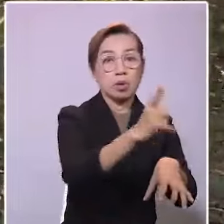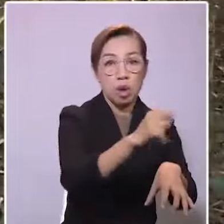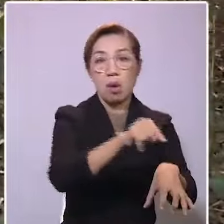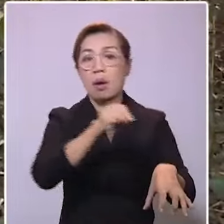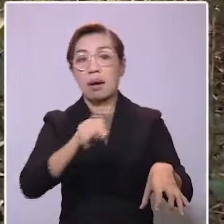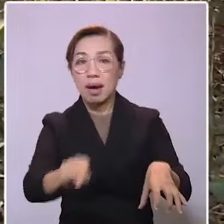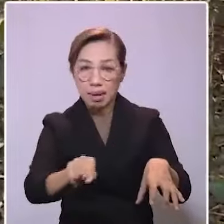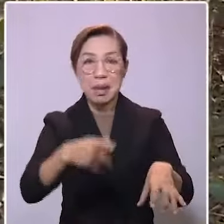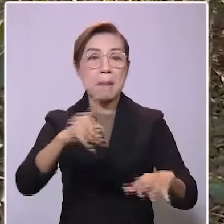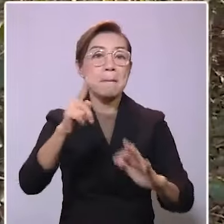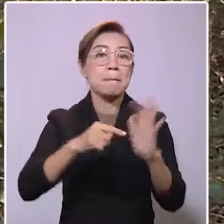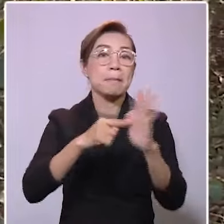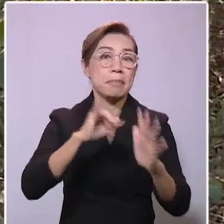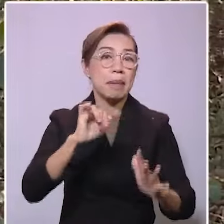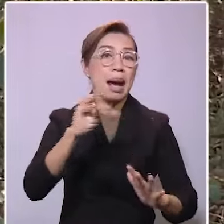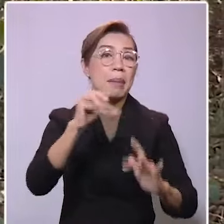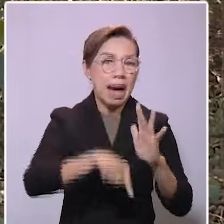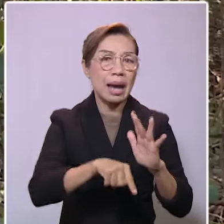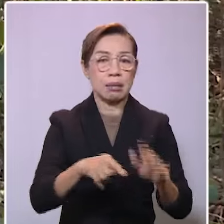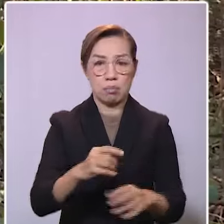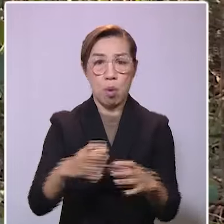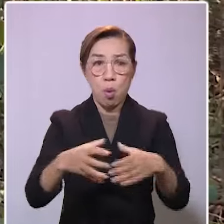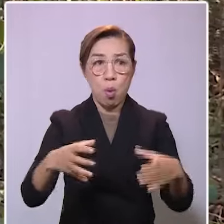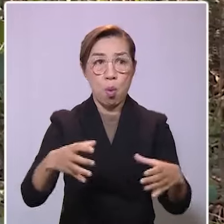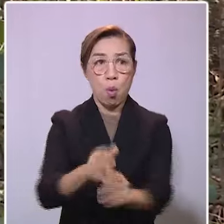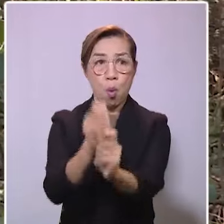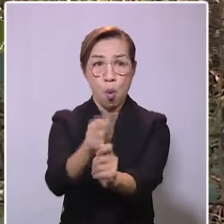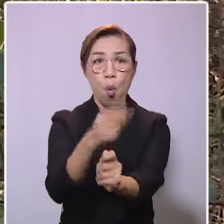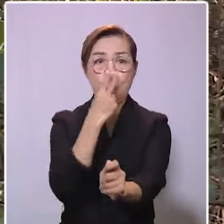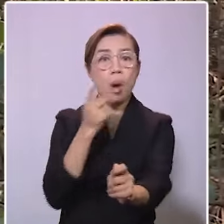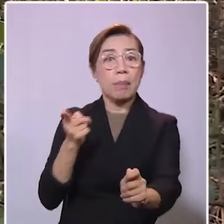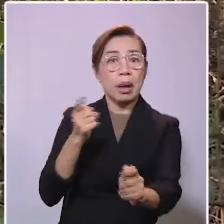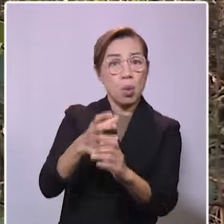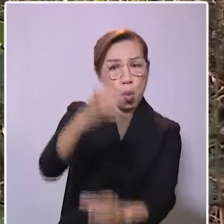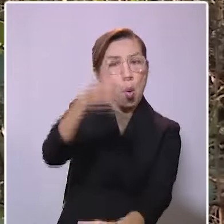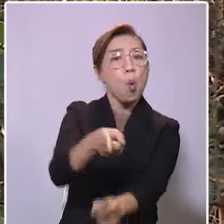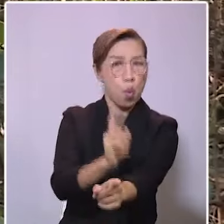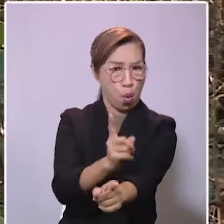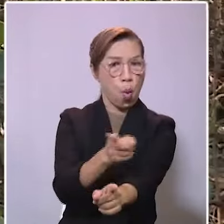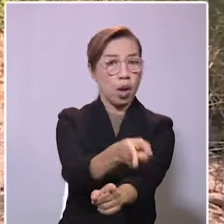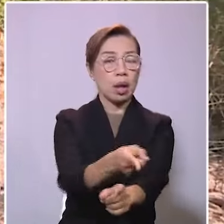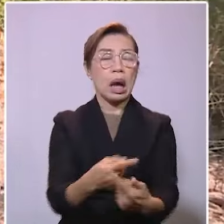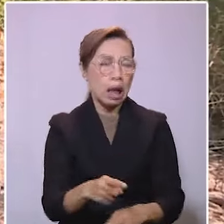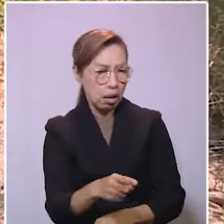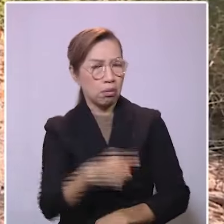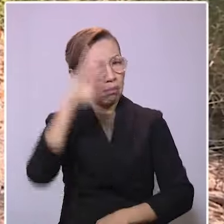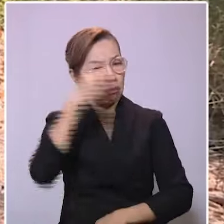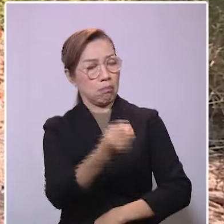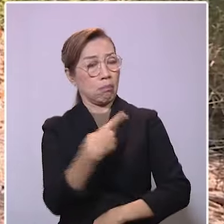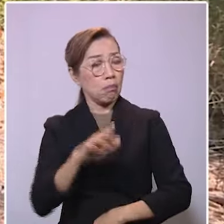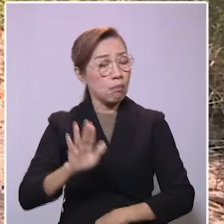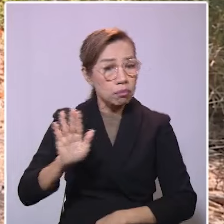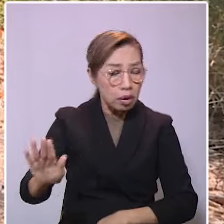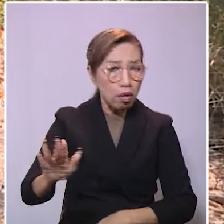เป็นพื้นที่สปกได้ยังไงเพราะหลักหมุดก็ยังอยู่นี่ดูเก่าด้วยนะใช่ใช่ค่ะก็เลยทำให้เกิดข้อสงสัยในผลการตรวจ